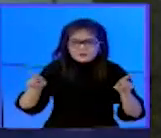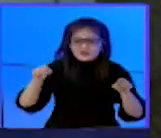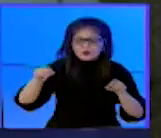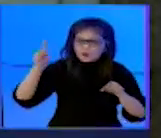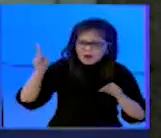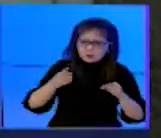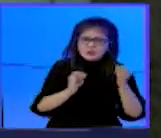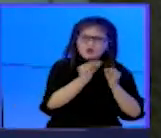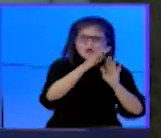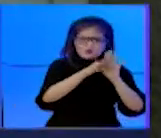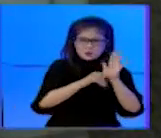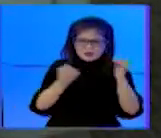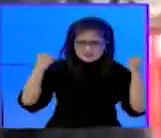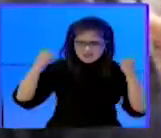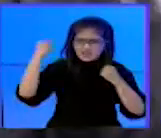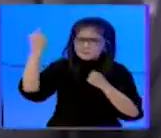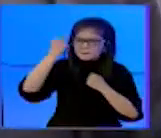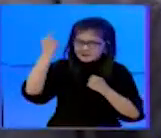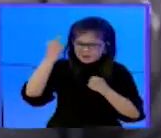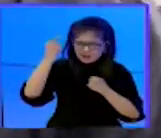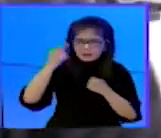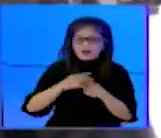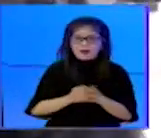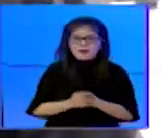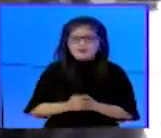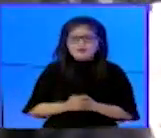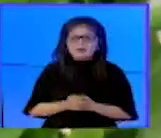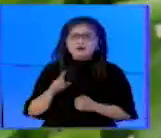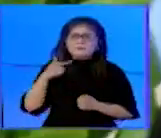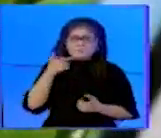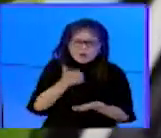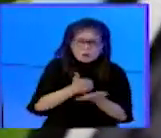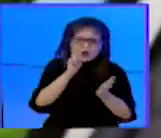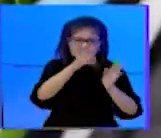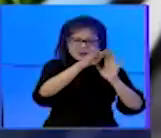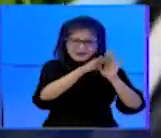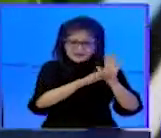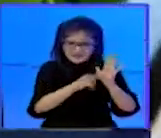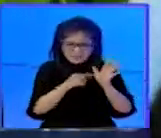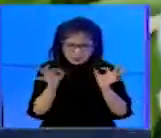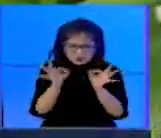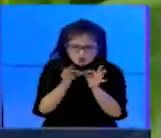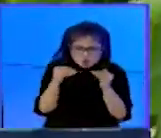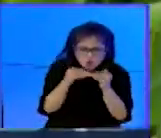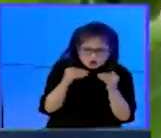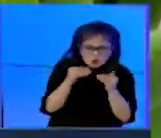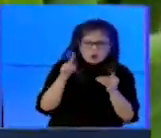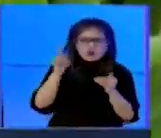ngikutin protokol dari pemerintah, aturan dari pemerintah. Perlu ada pendataan sih, pendataan yang tepat sasaran gitu kan. Jadi